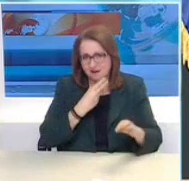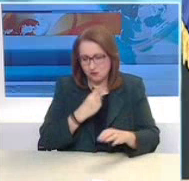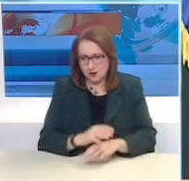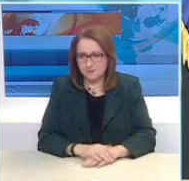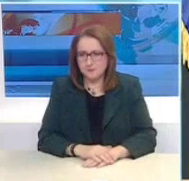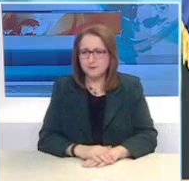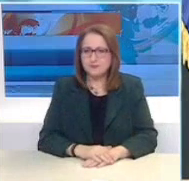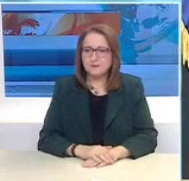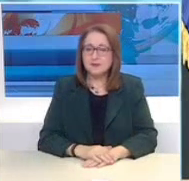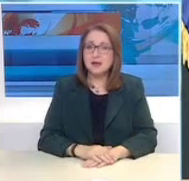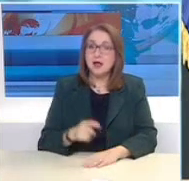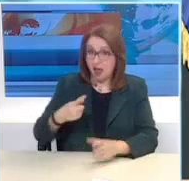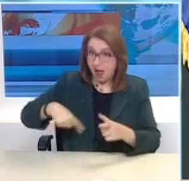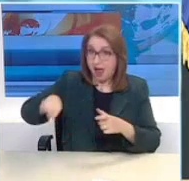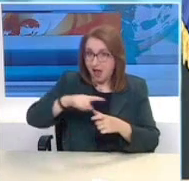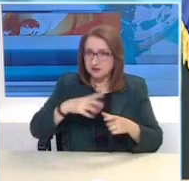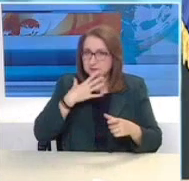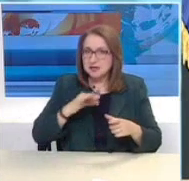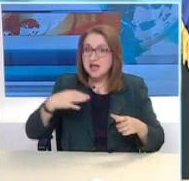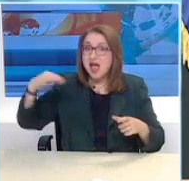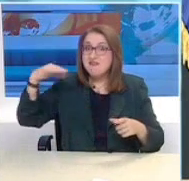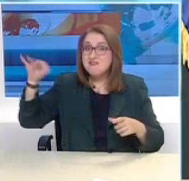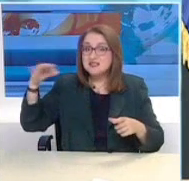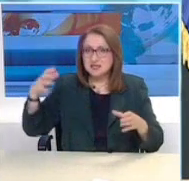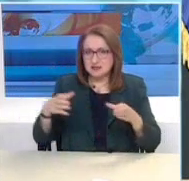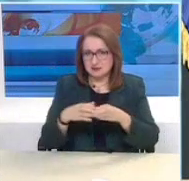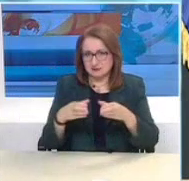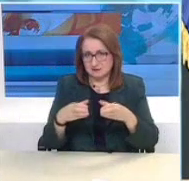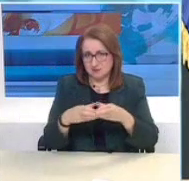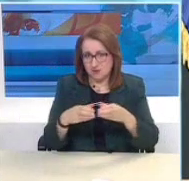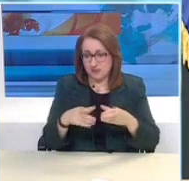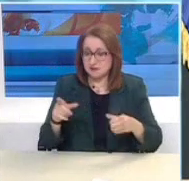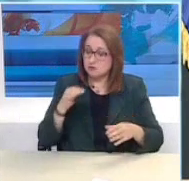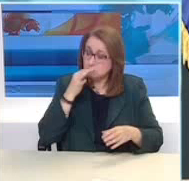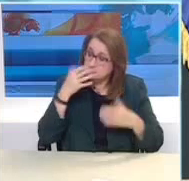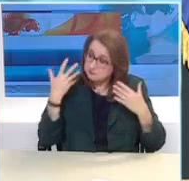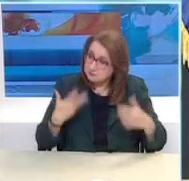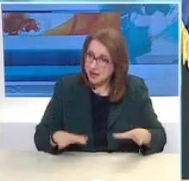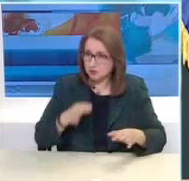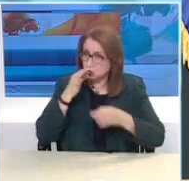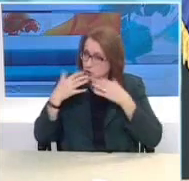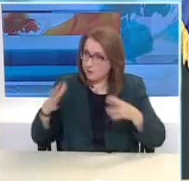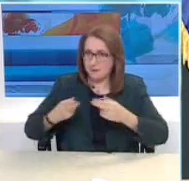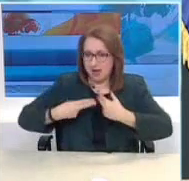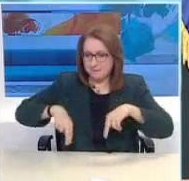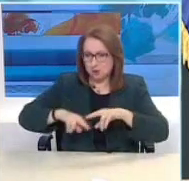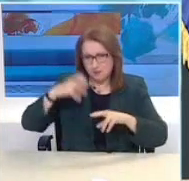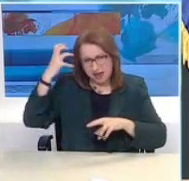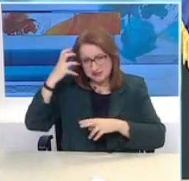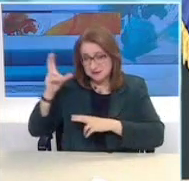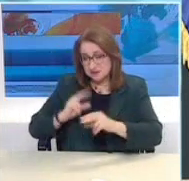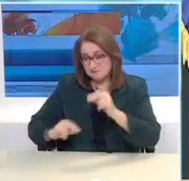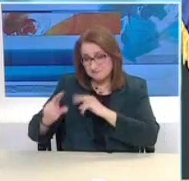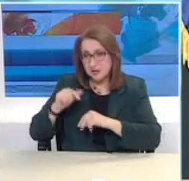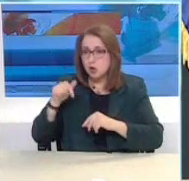είναι και θεωρούνται ευάλωτοι πληθυσμοί, για τους οποίους έχουμε επανειλημμένα μιλήσει και στην Επιτροπή Εμπειρογνωμόνων. Είμαστε σε διαβούλευση